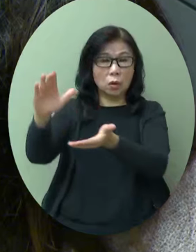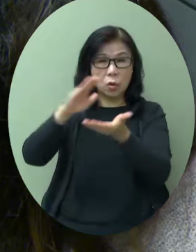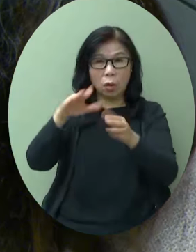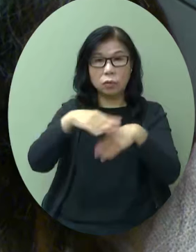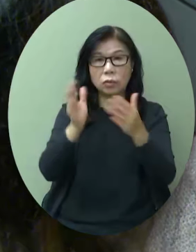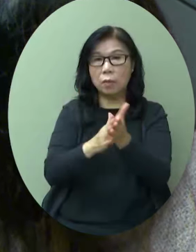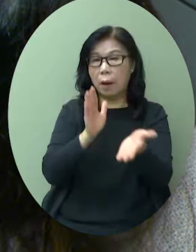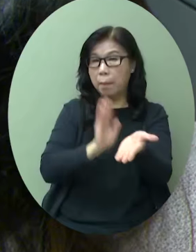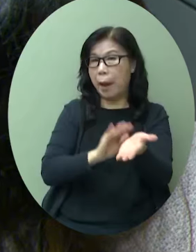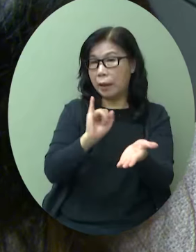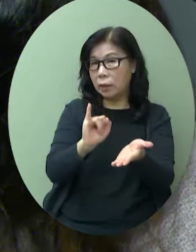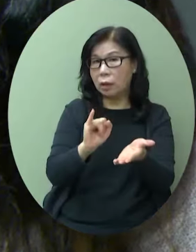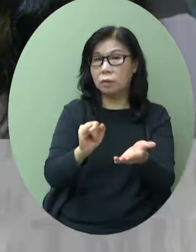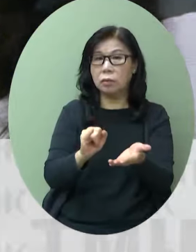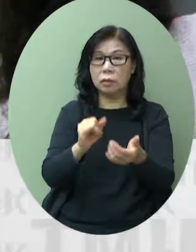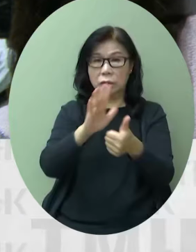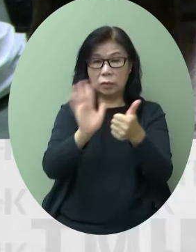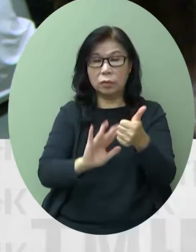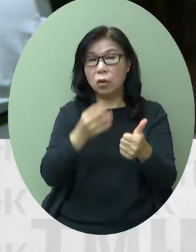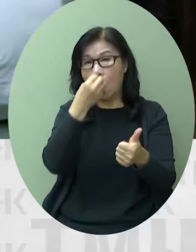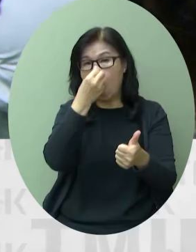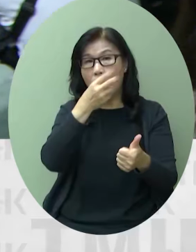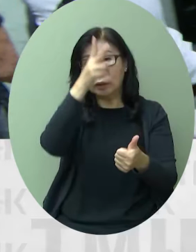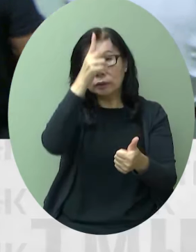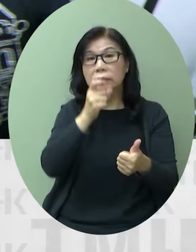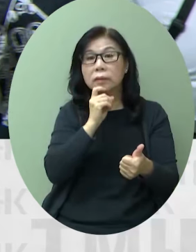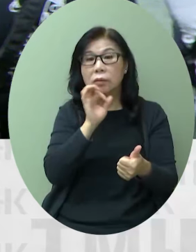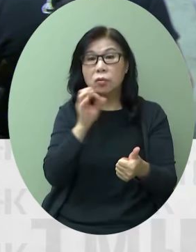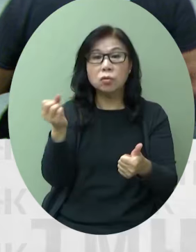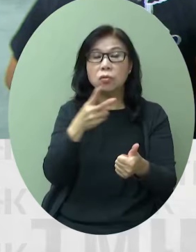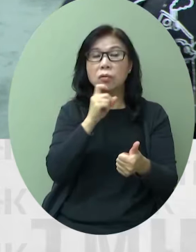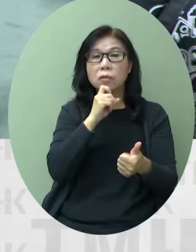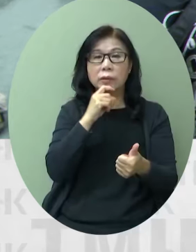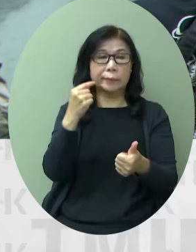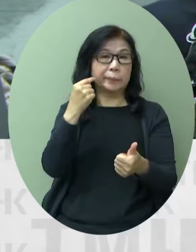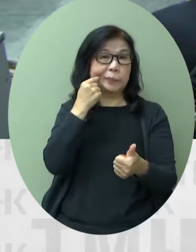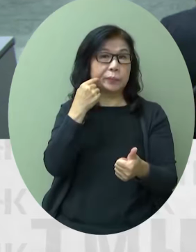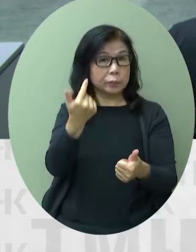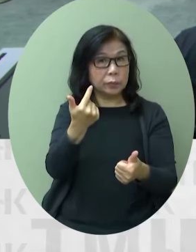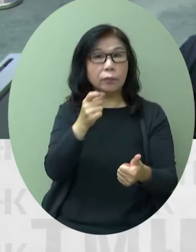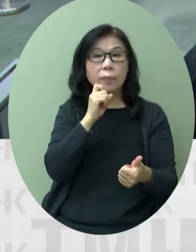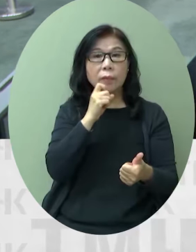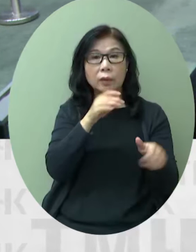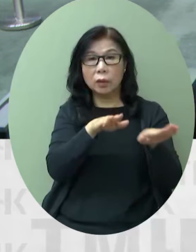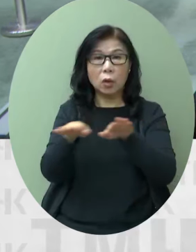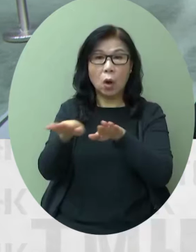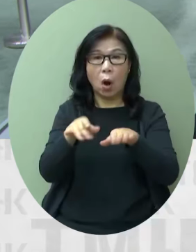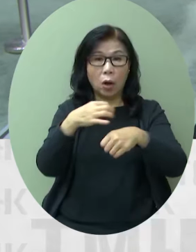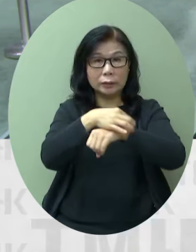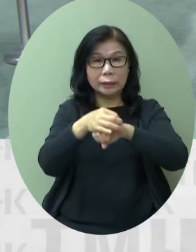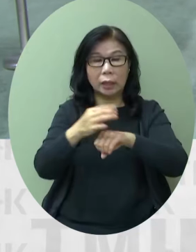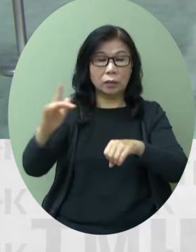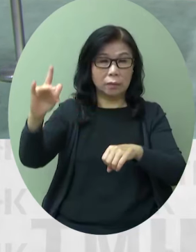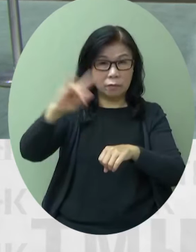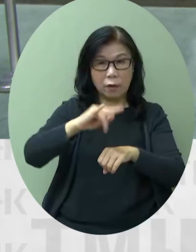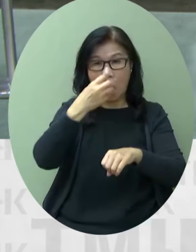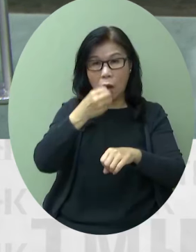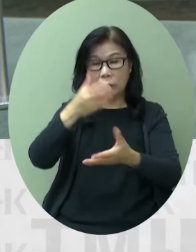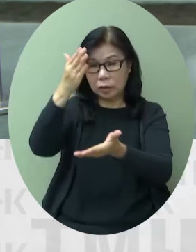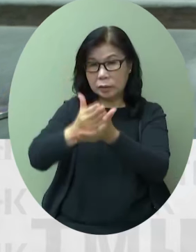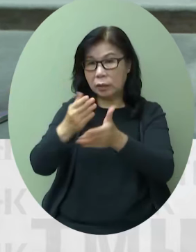漏洞？同埋特區政府會唔會進一步收緊呢個海外地區來港人士嘅檢疫要